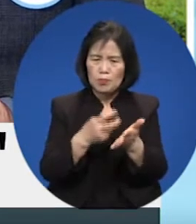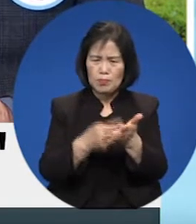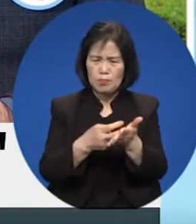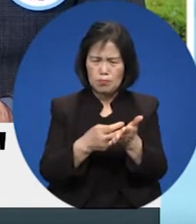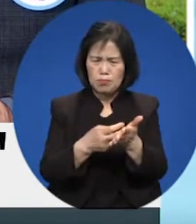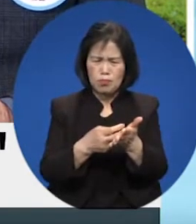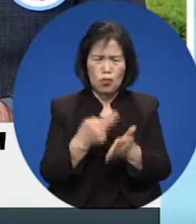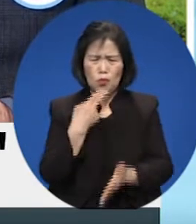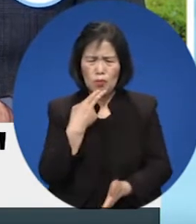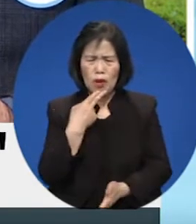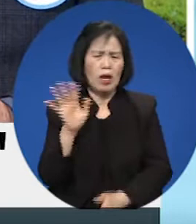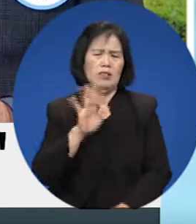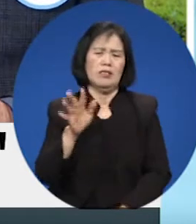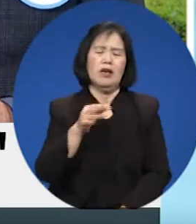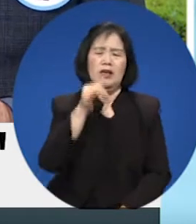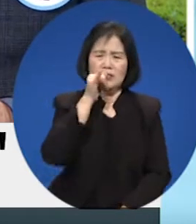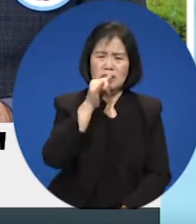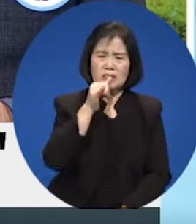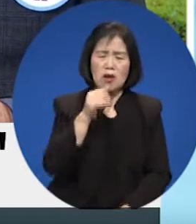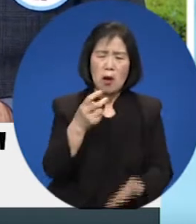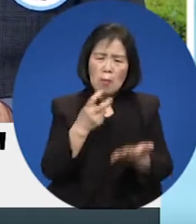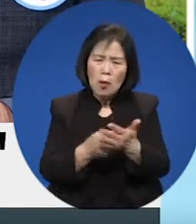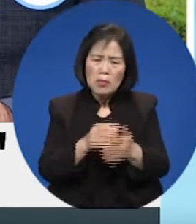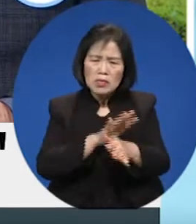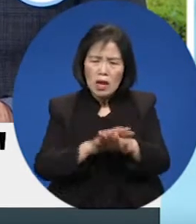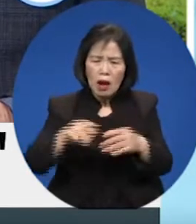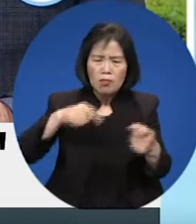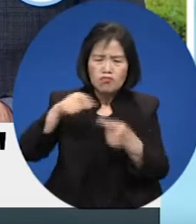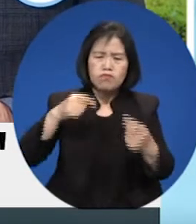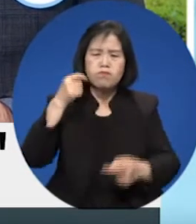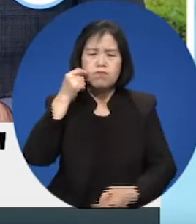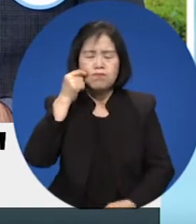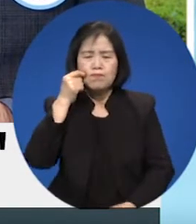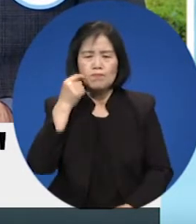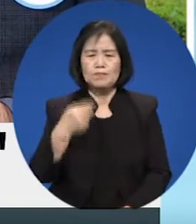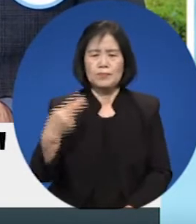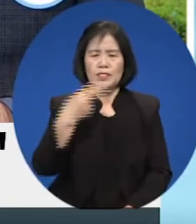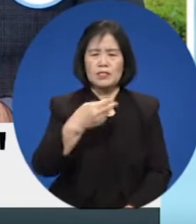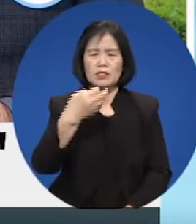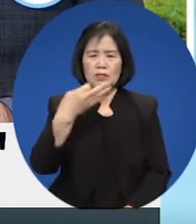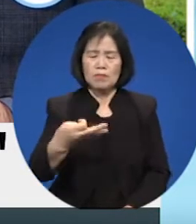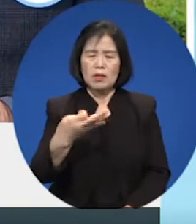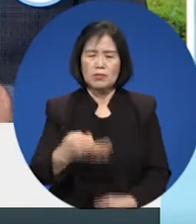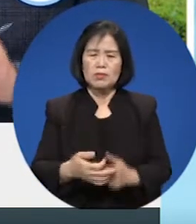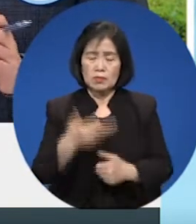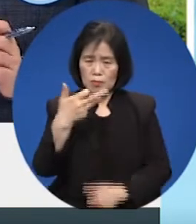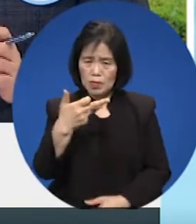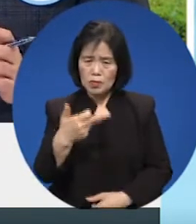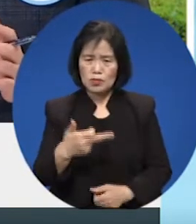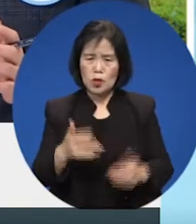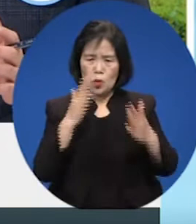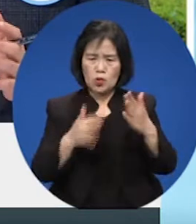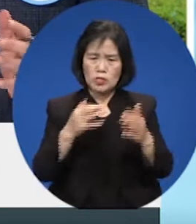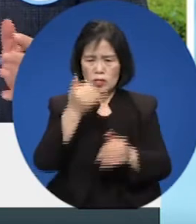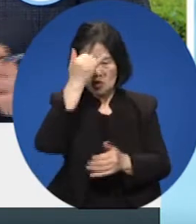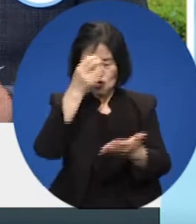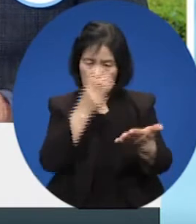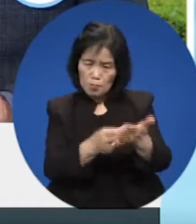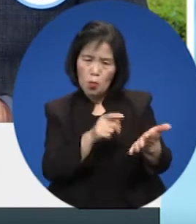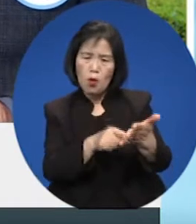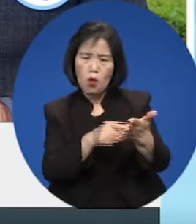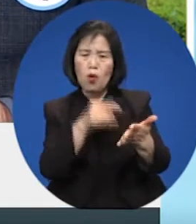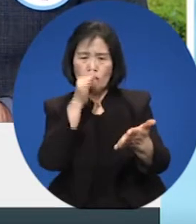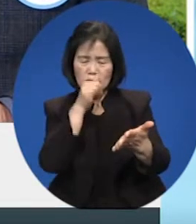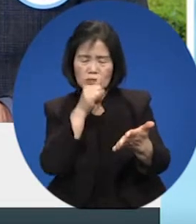건 절대 아니거든요 이것이 제대로 작동하지 않고 있구요 2018년 대 공직자 1번 나오는 그것을 기초로 해서 레 도 분명 악